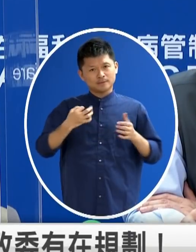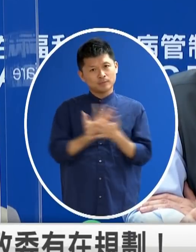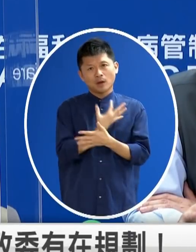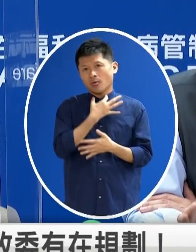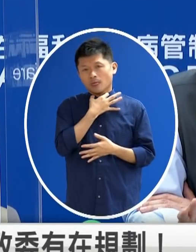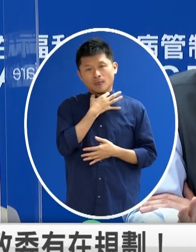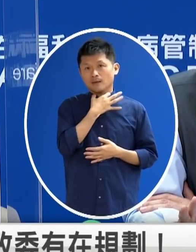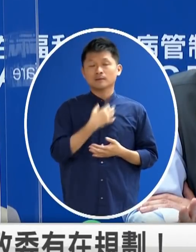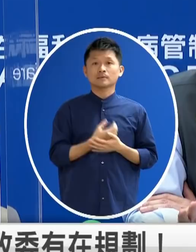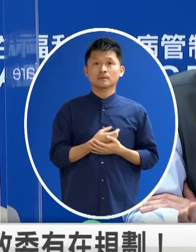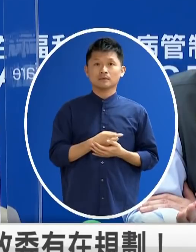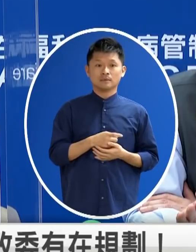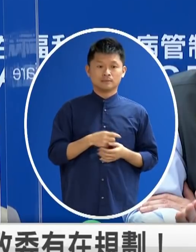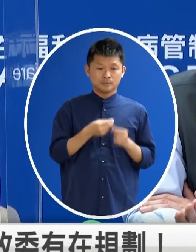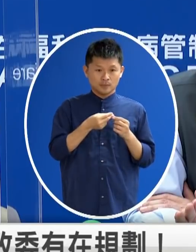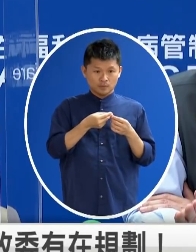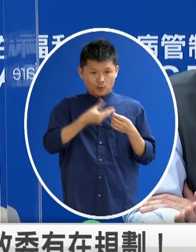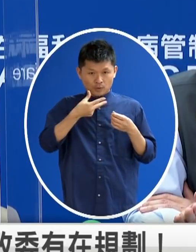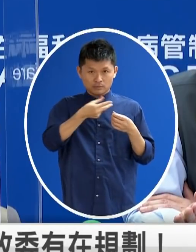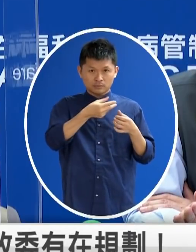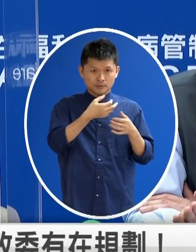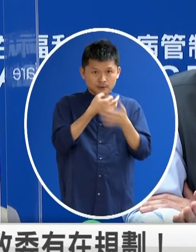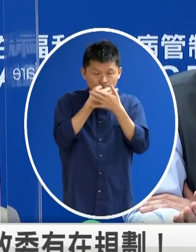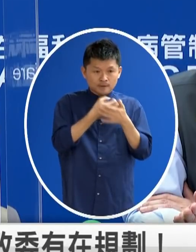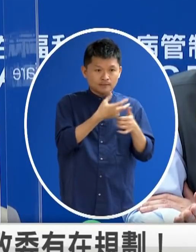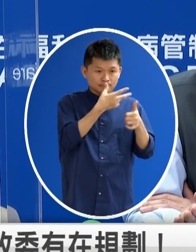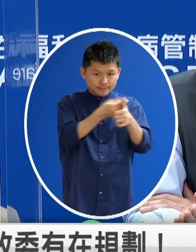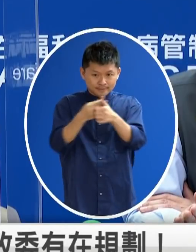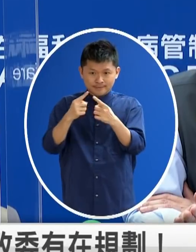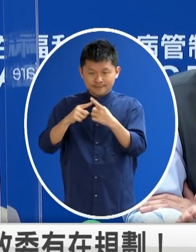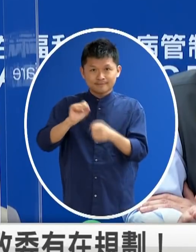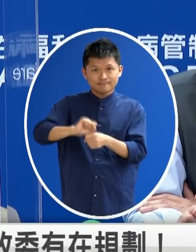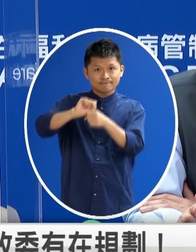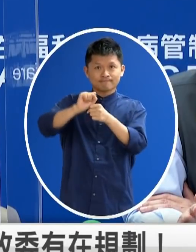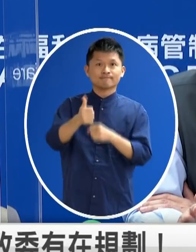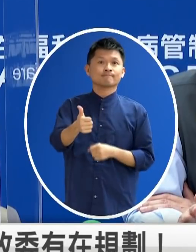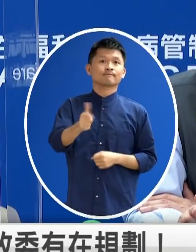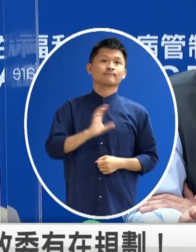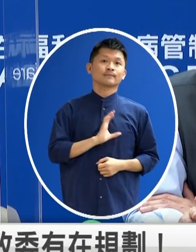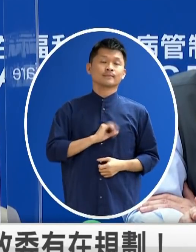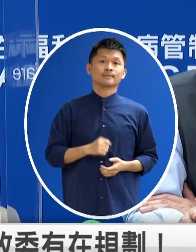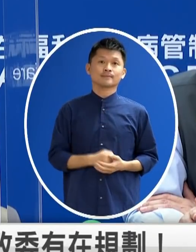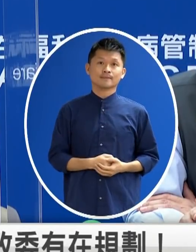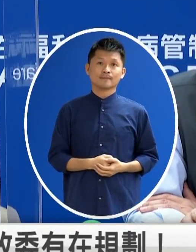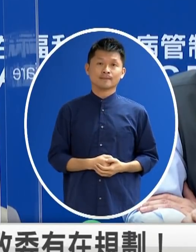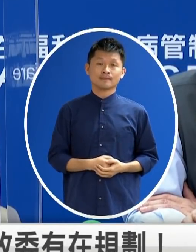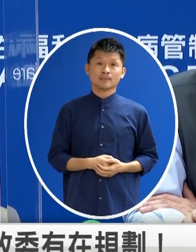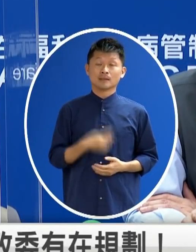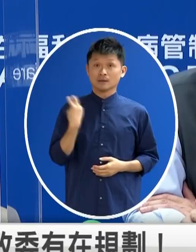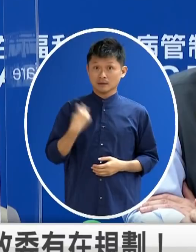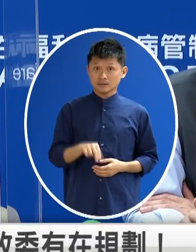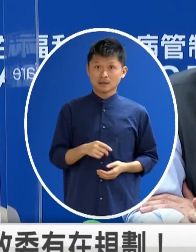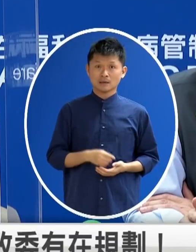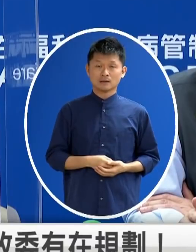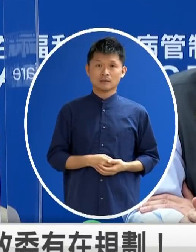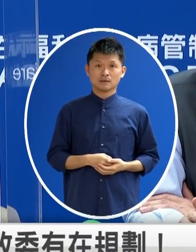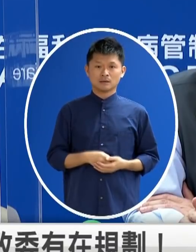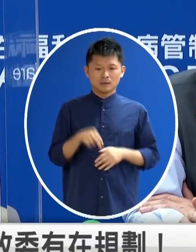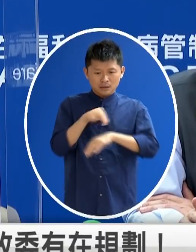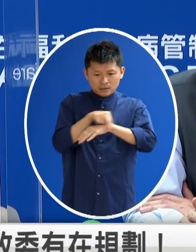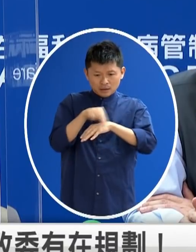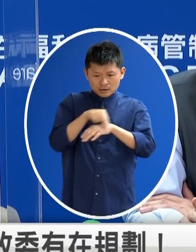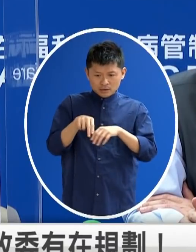好，能够让更多人来使用，好，相信是比较好的。那至于说要用疫苗地图